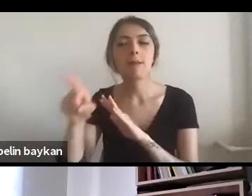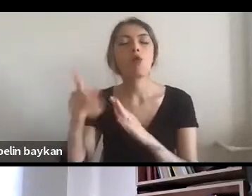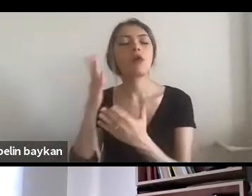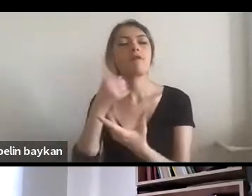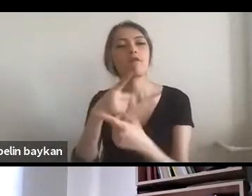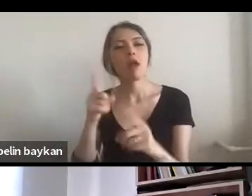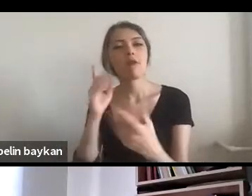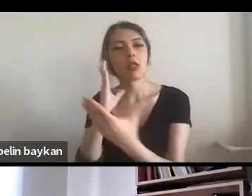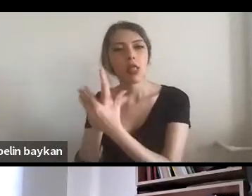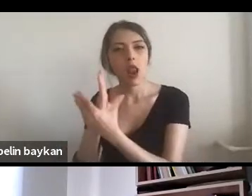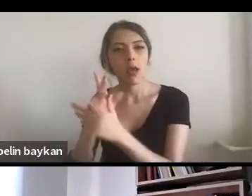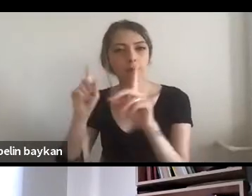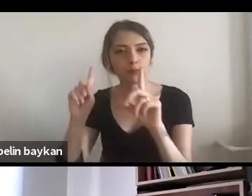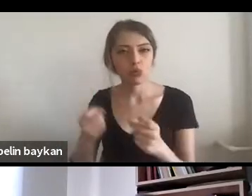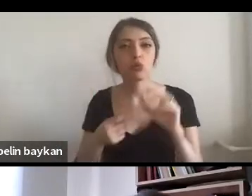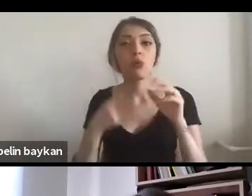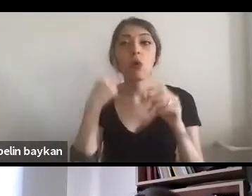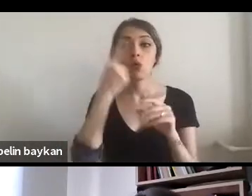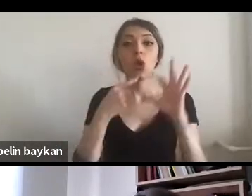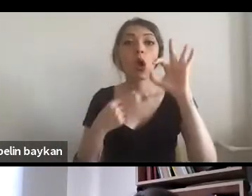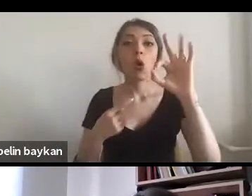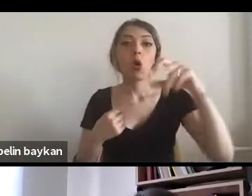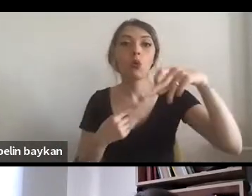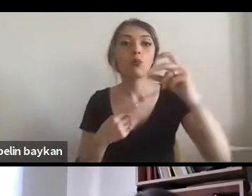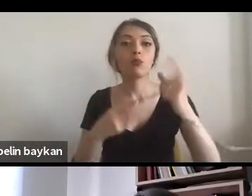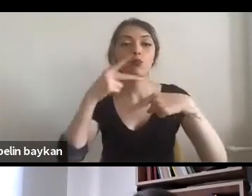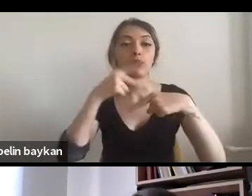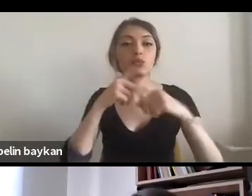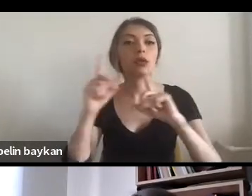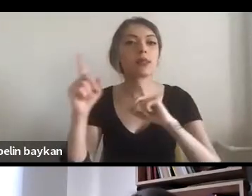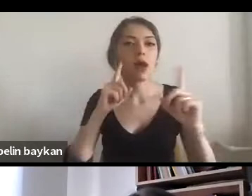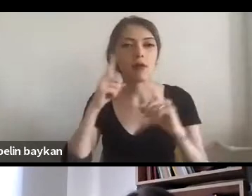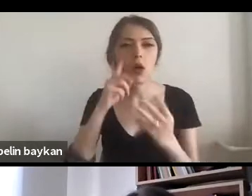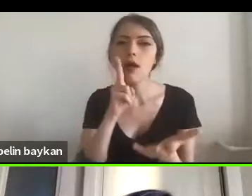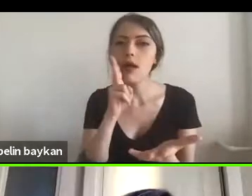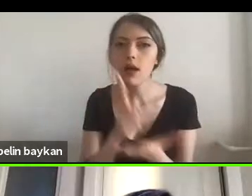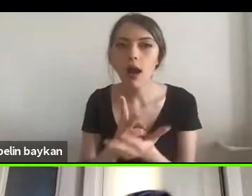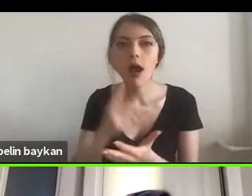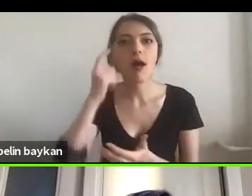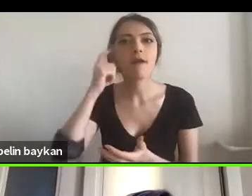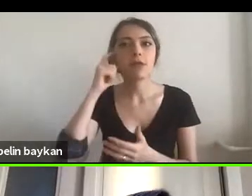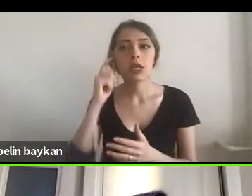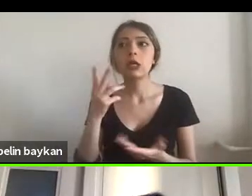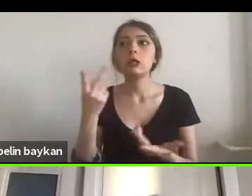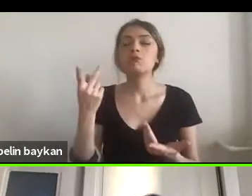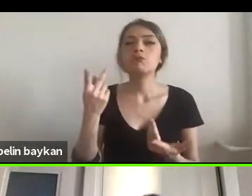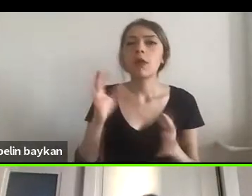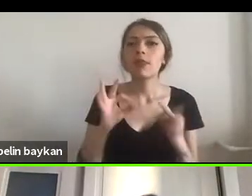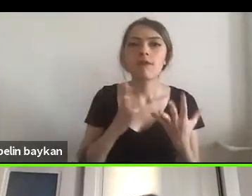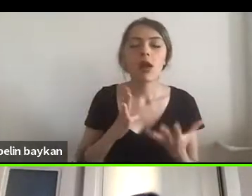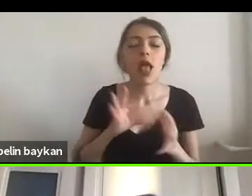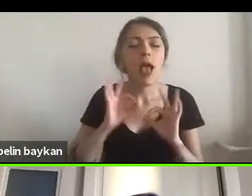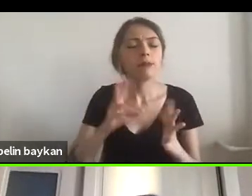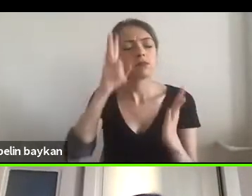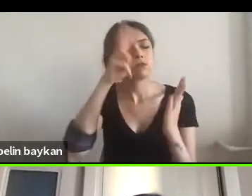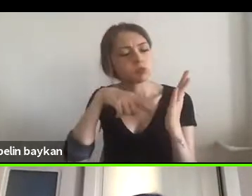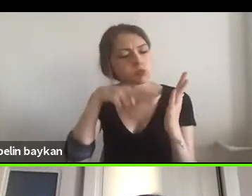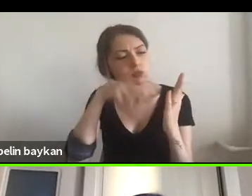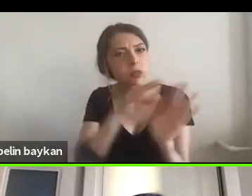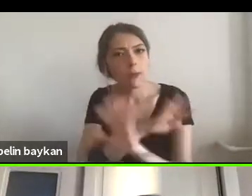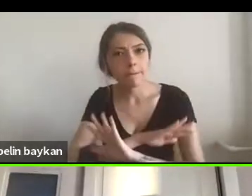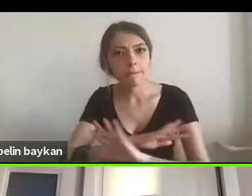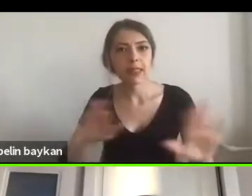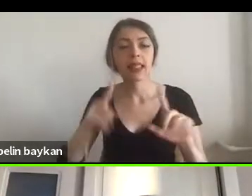bakımdan Opus davalarına yönelik yayınlanan karar, rapor, görüş ne varsa okudum. TKDF olarak